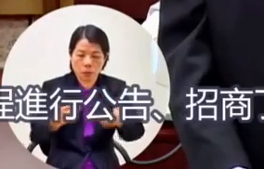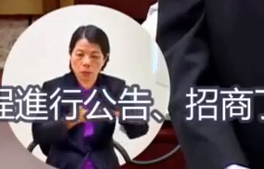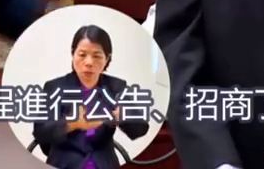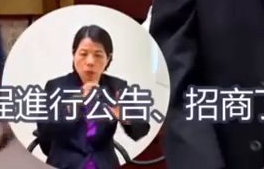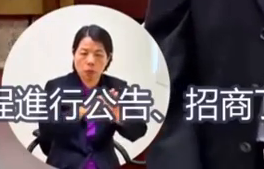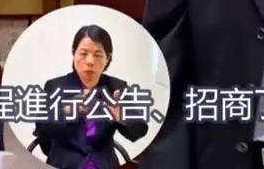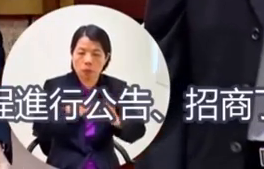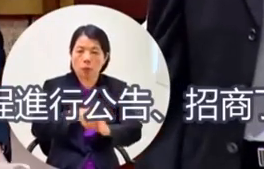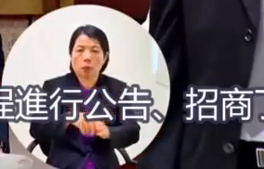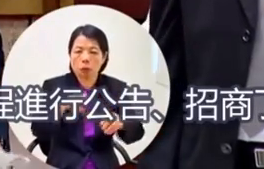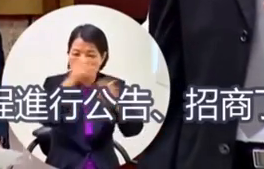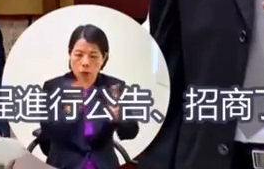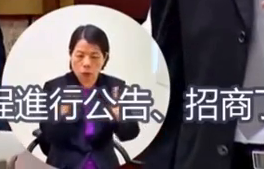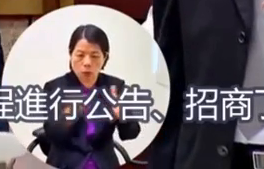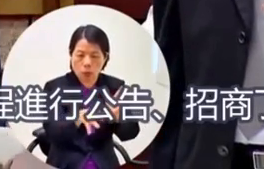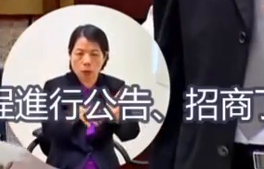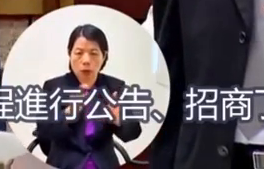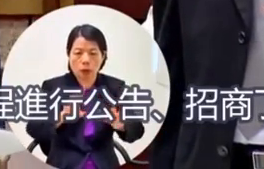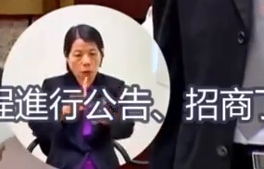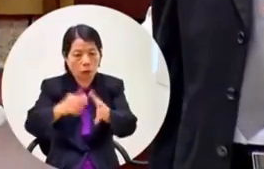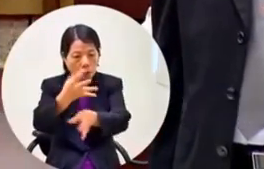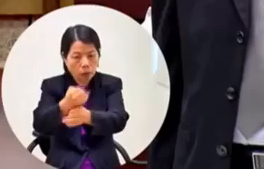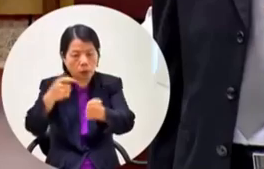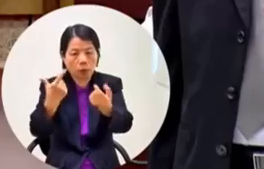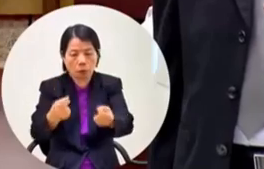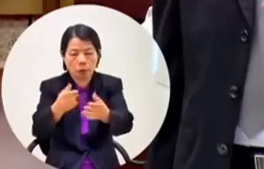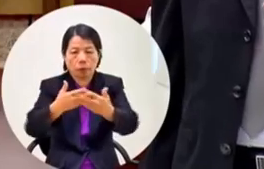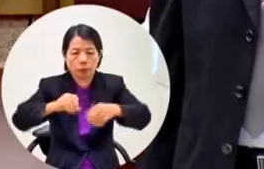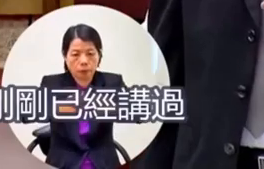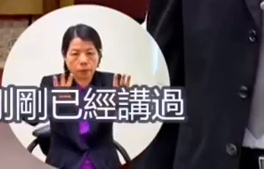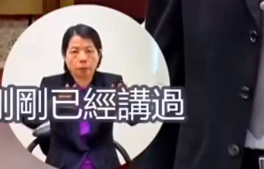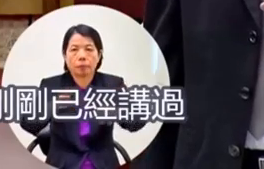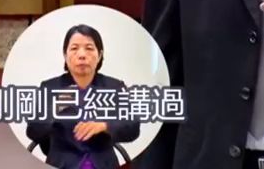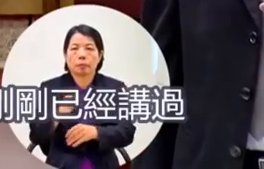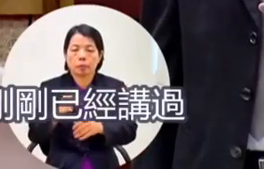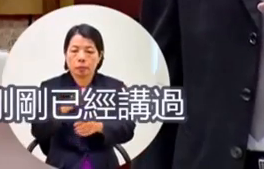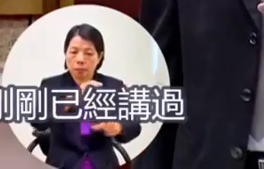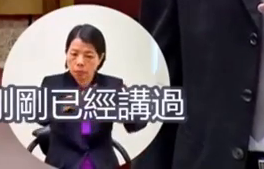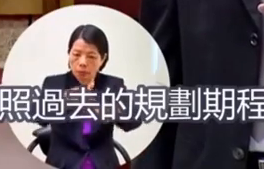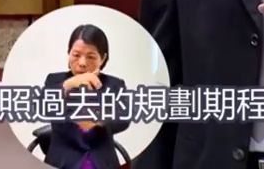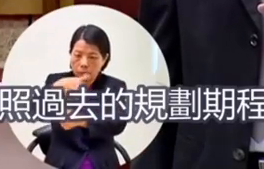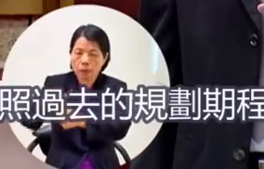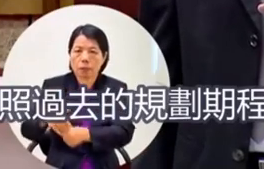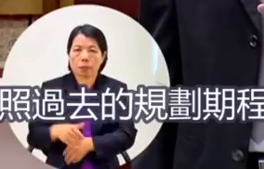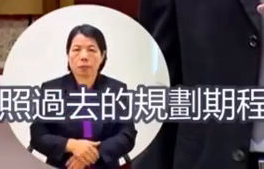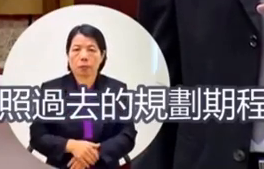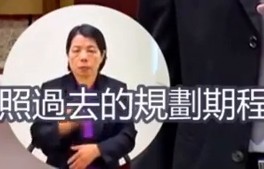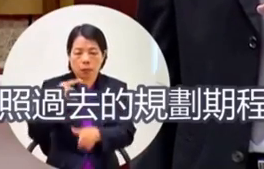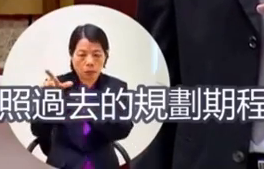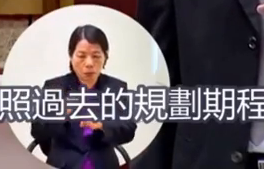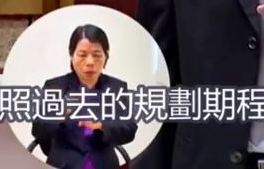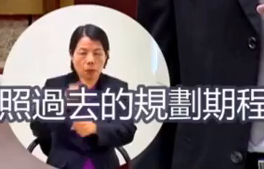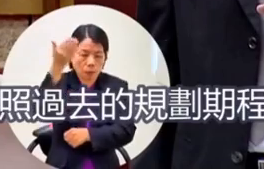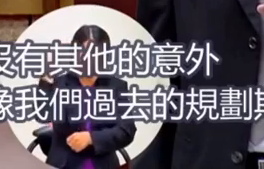照这个时程进行公告招商了吗？ 这个我刚刚已经讲过，我们是依照过去